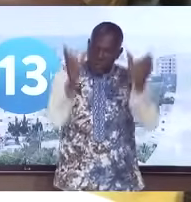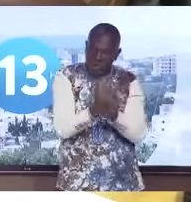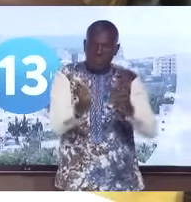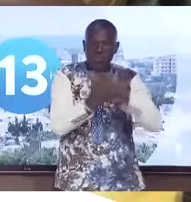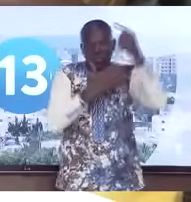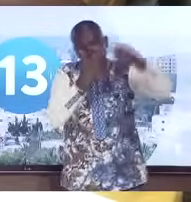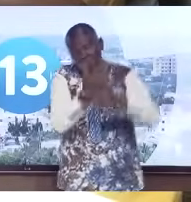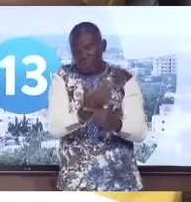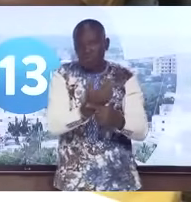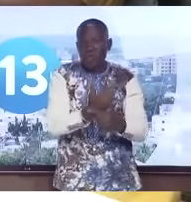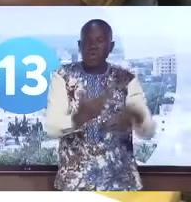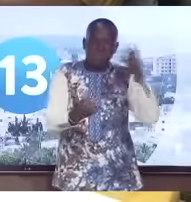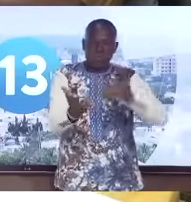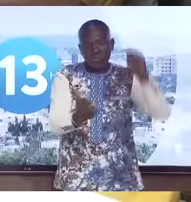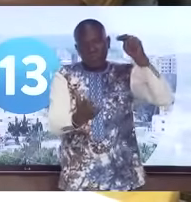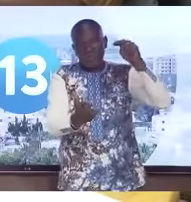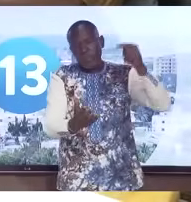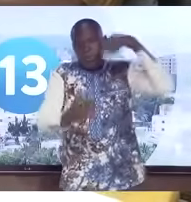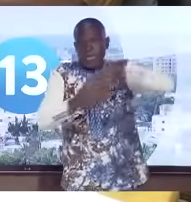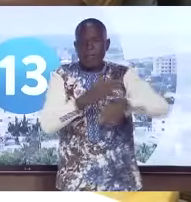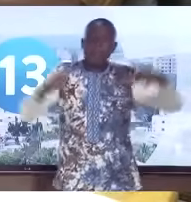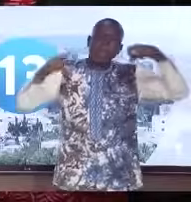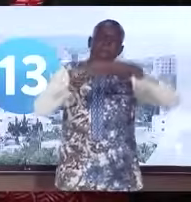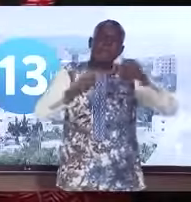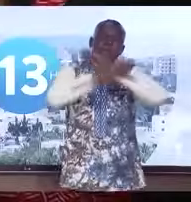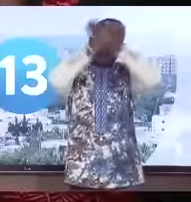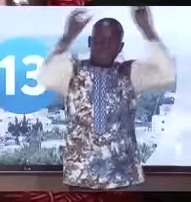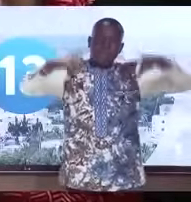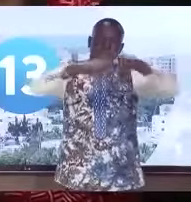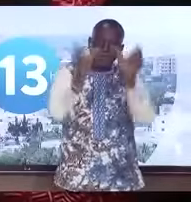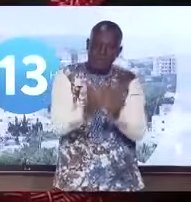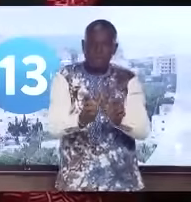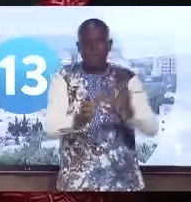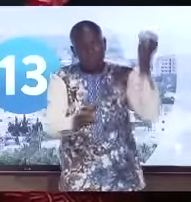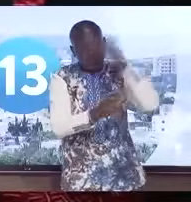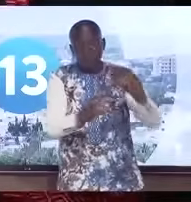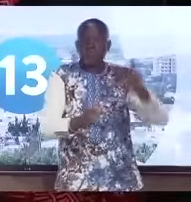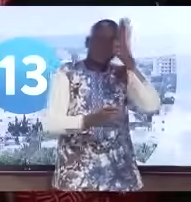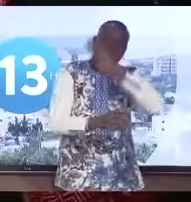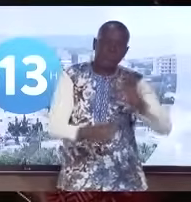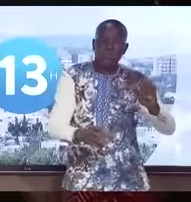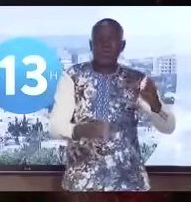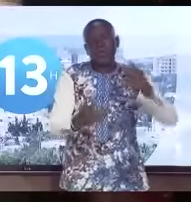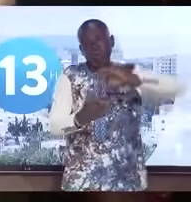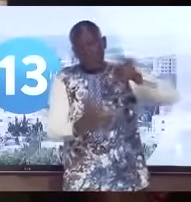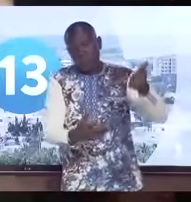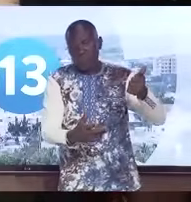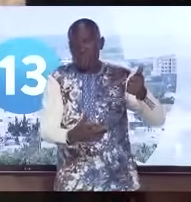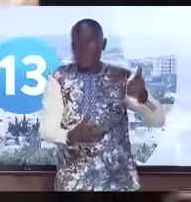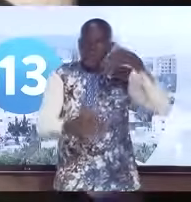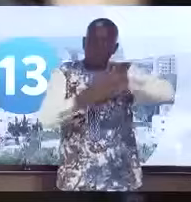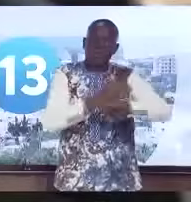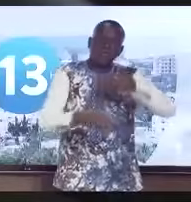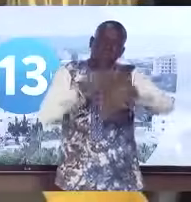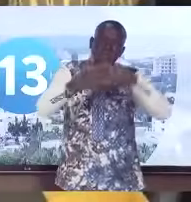WAP Dorsal Nord, le projet d'électrification des zones périphériques de Ouagadougou et de Bobo-Dioulasso, entre autres. Au